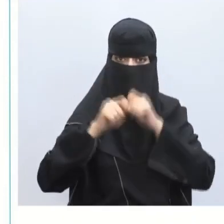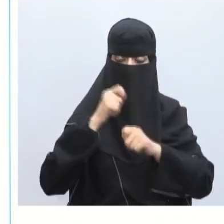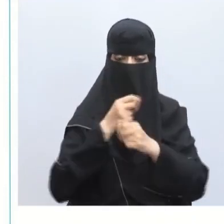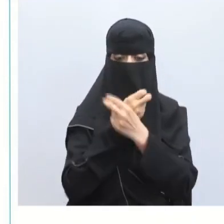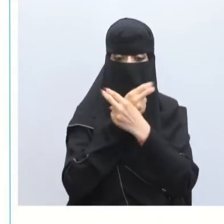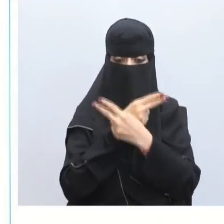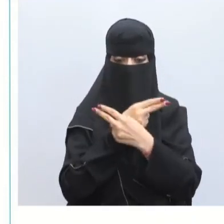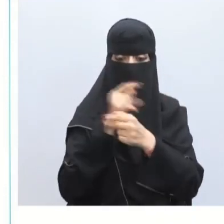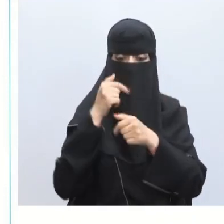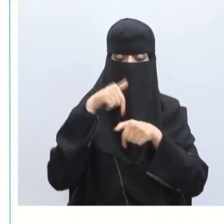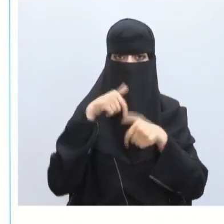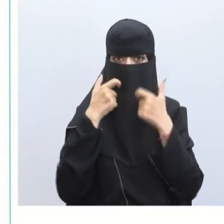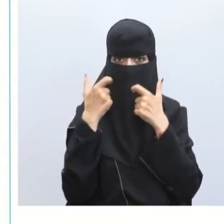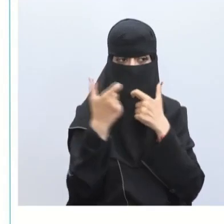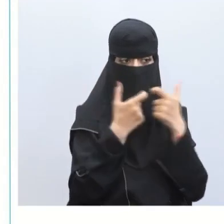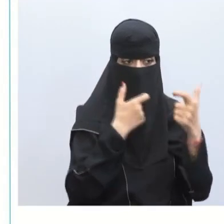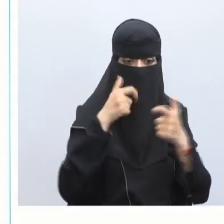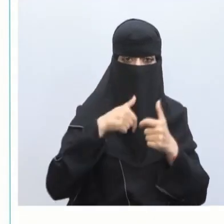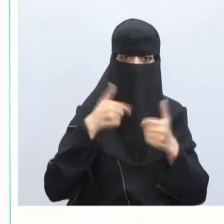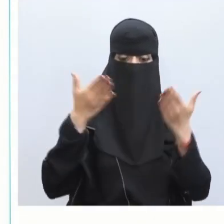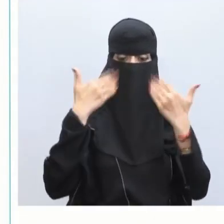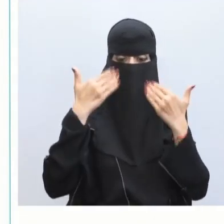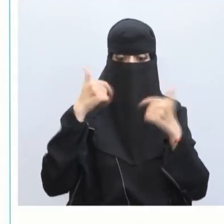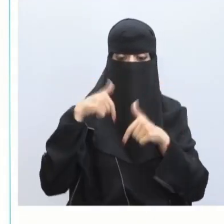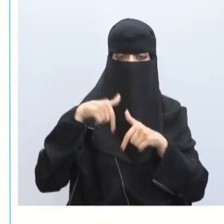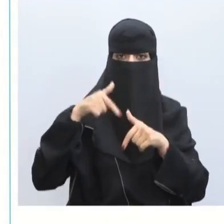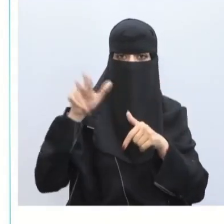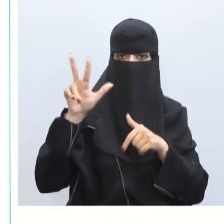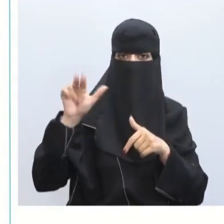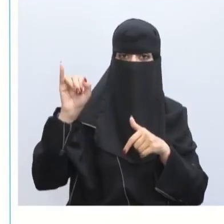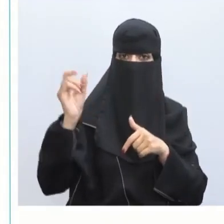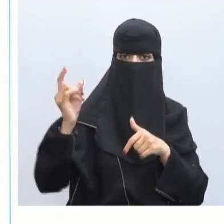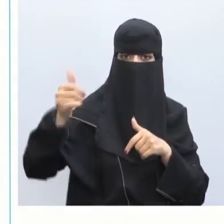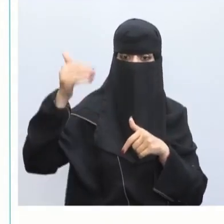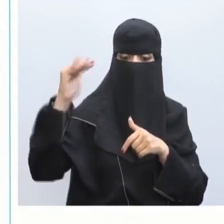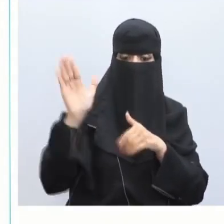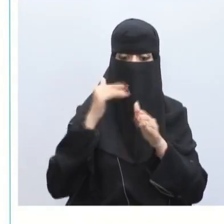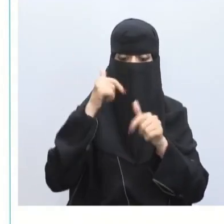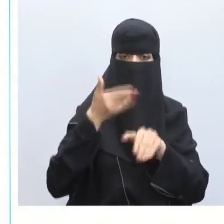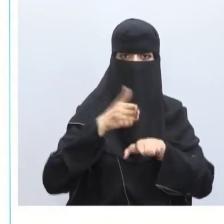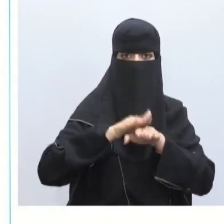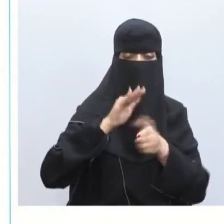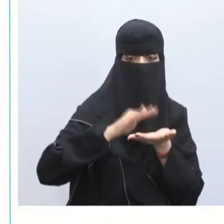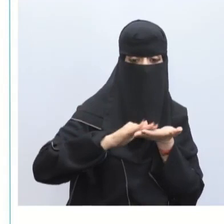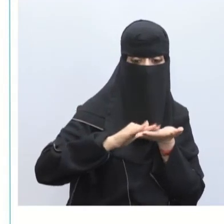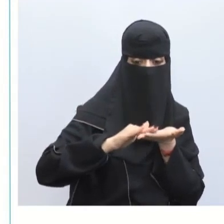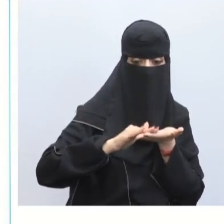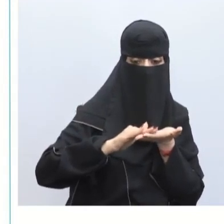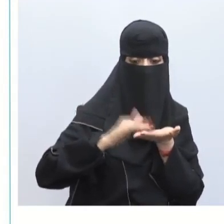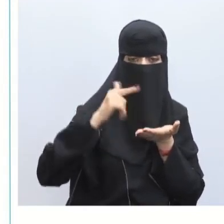الاقمار الصناعيه لمراقبه الطقس والمناخ على